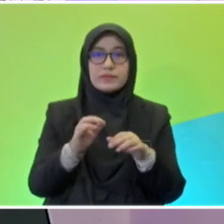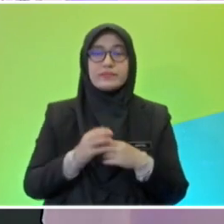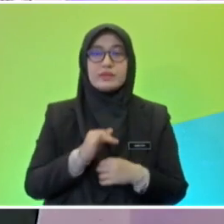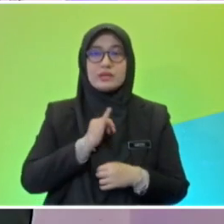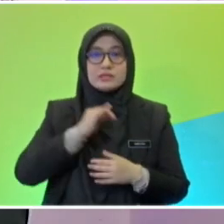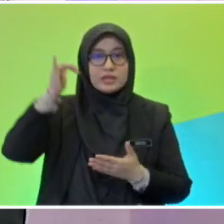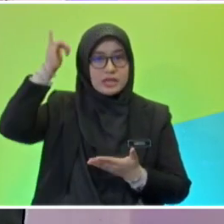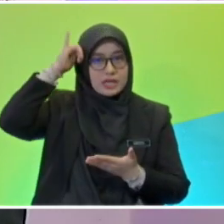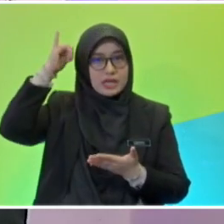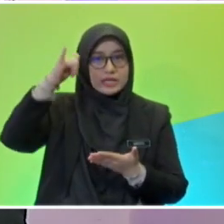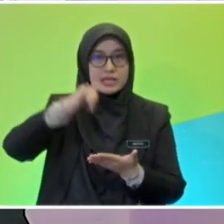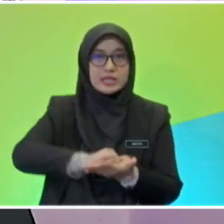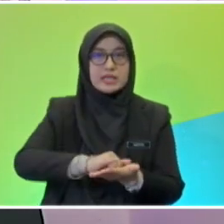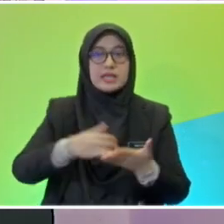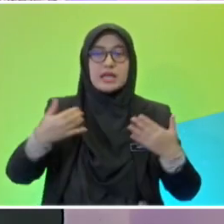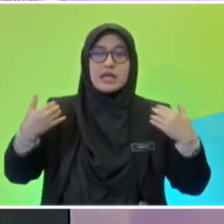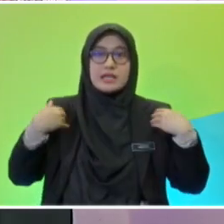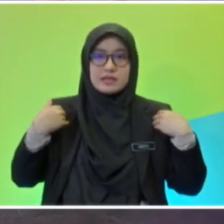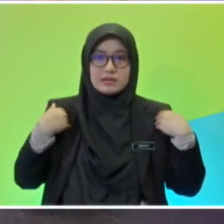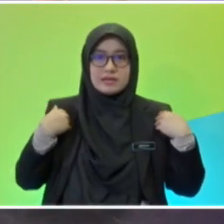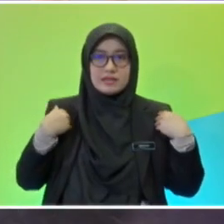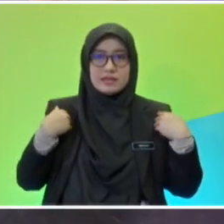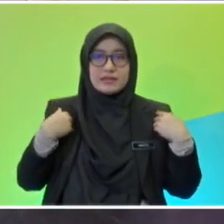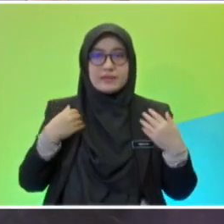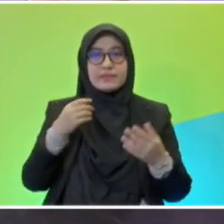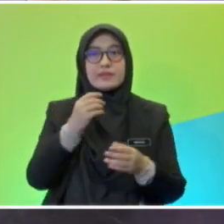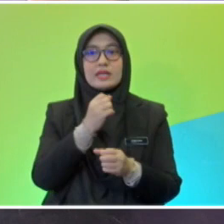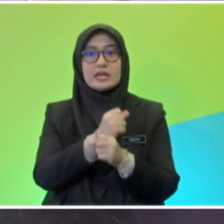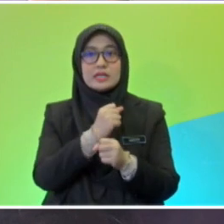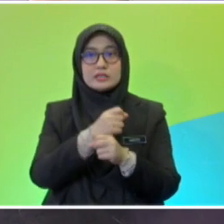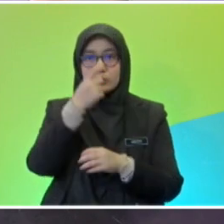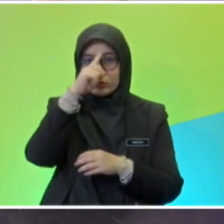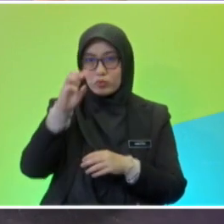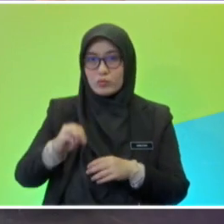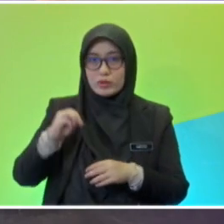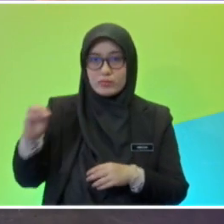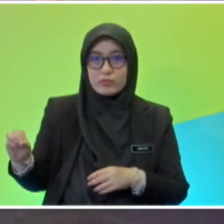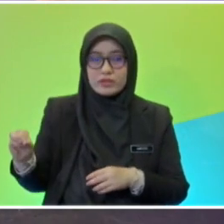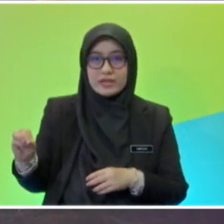tugas lain kepada yang kita berkaitan dengan penentangan bersenjata